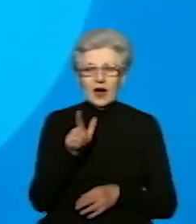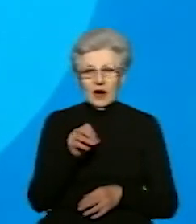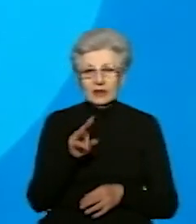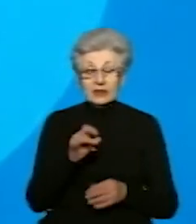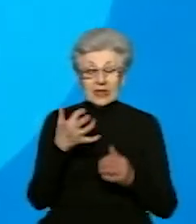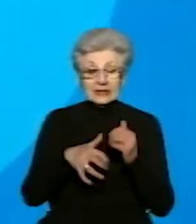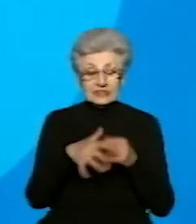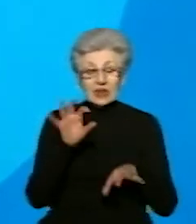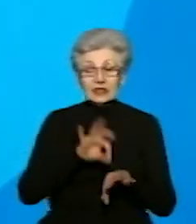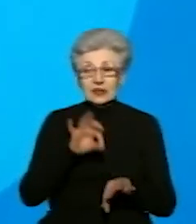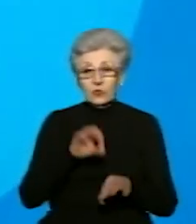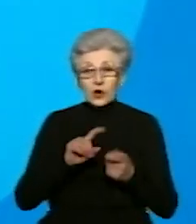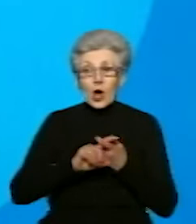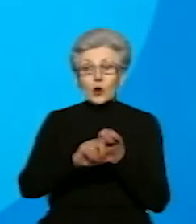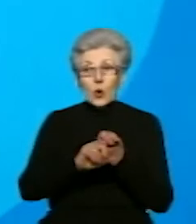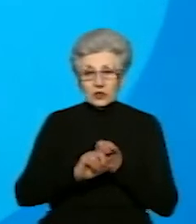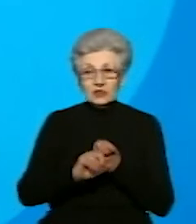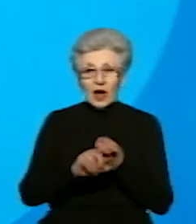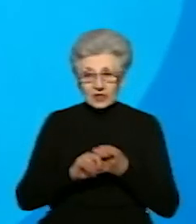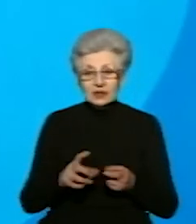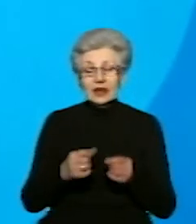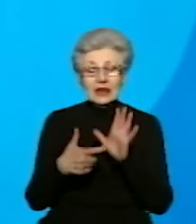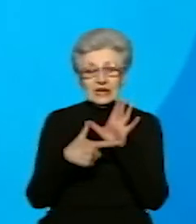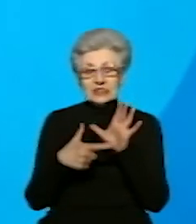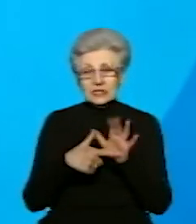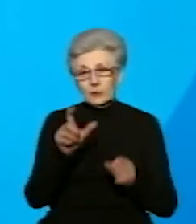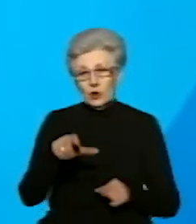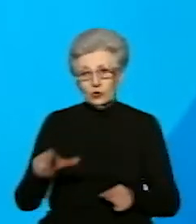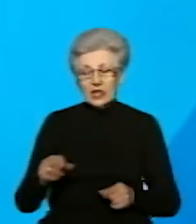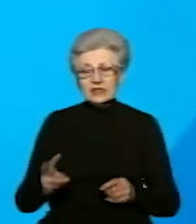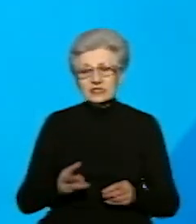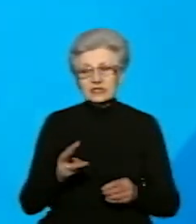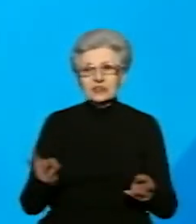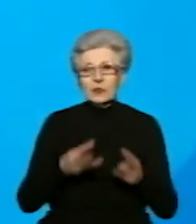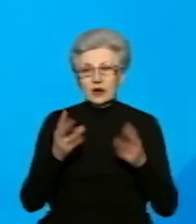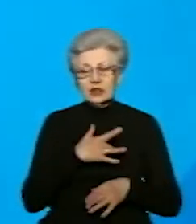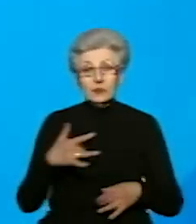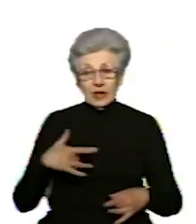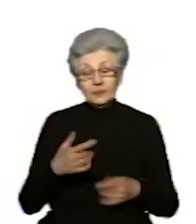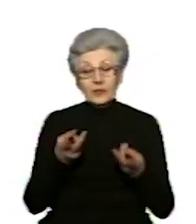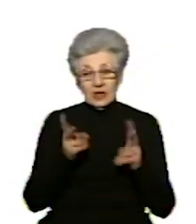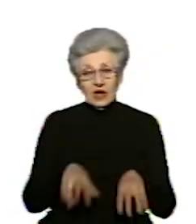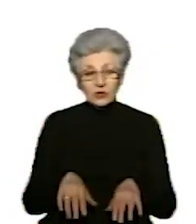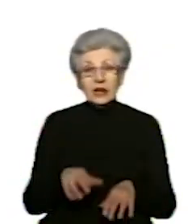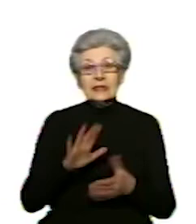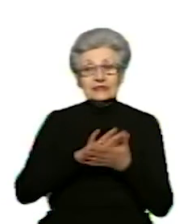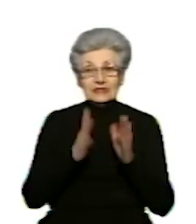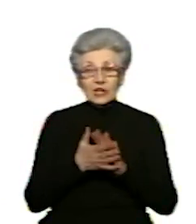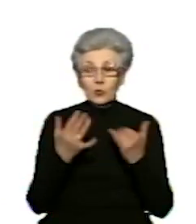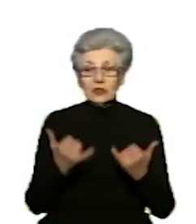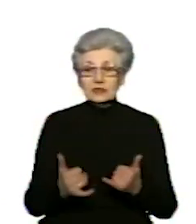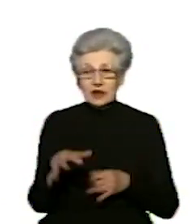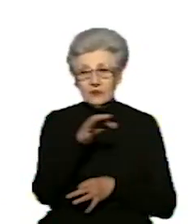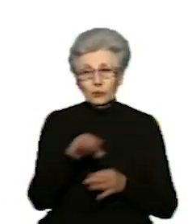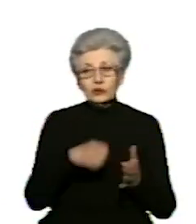– 7 контактних осіб та 7 пацієнтів з пневмонією. Решта мали підозру на інфікування. Станом на зараз в області